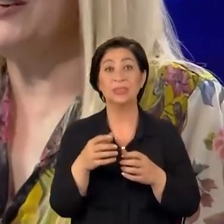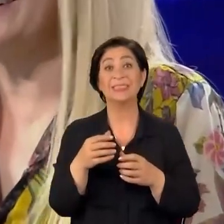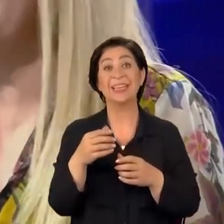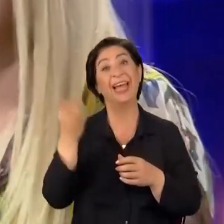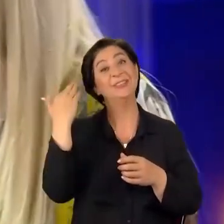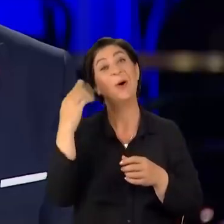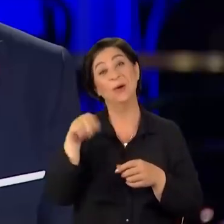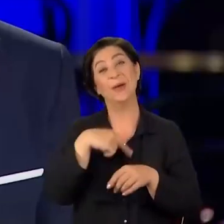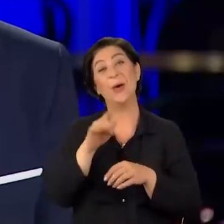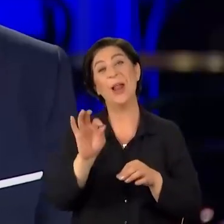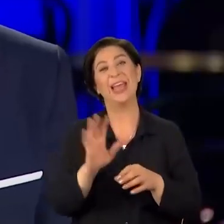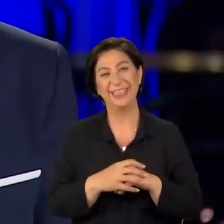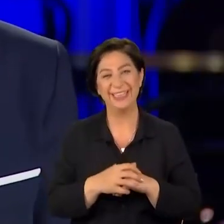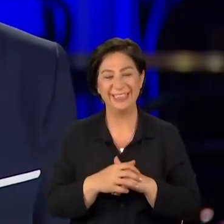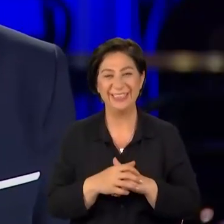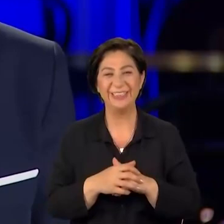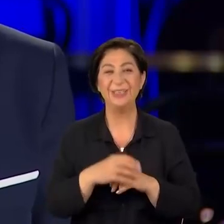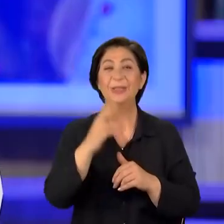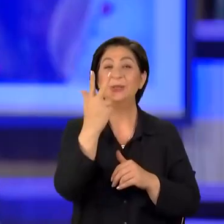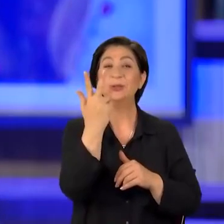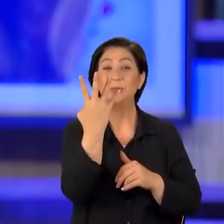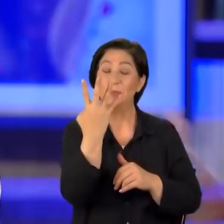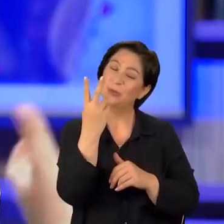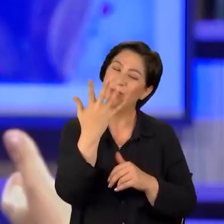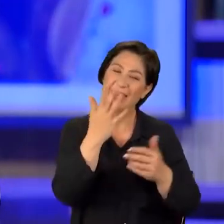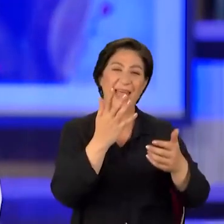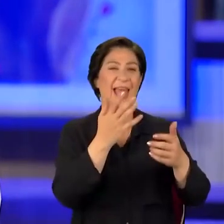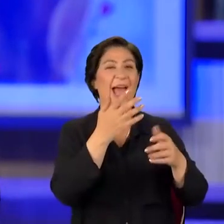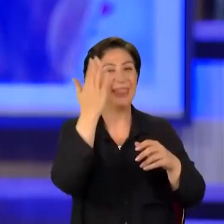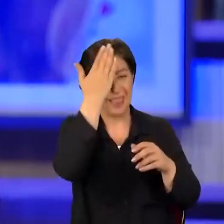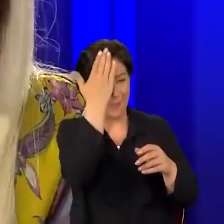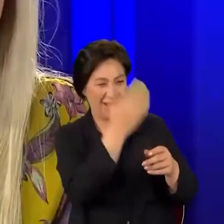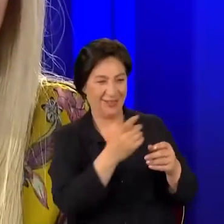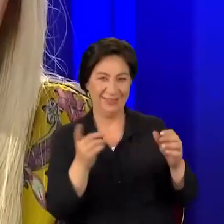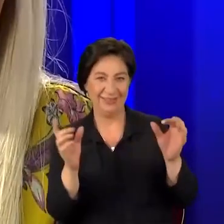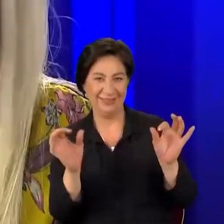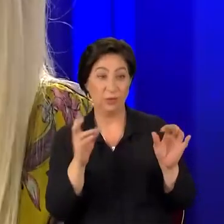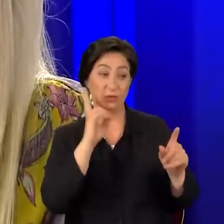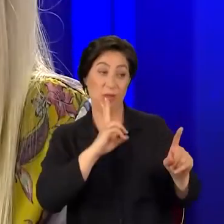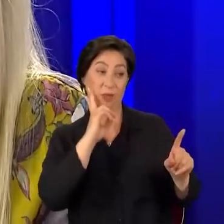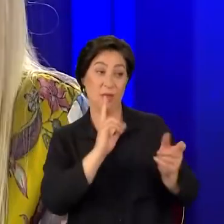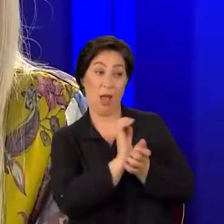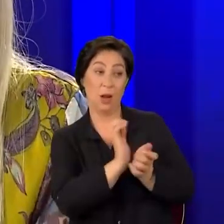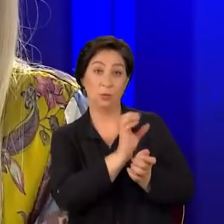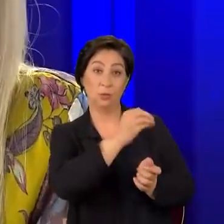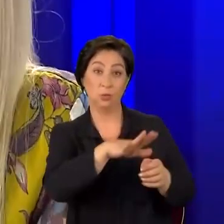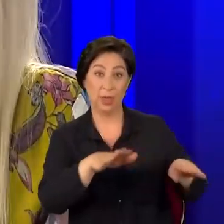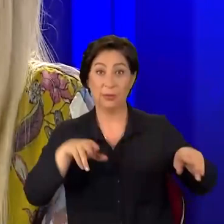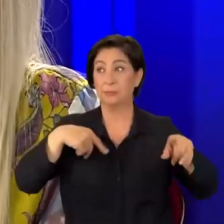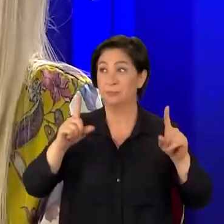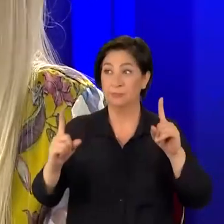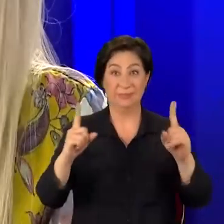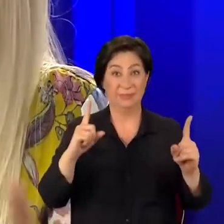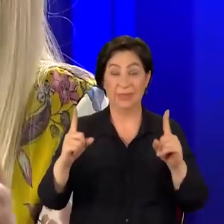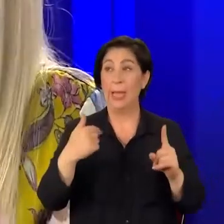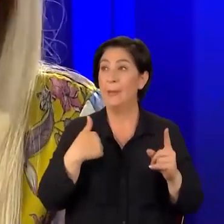zamanlar öyleydi. 3-5 tane de kıratçı vardı. Onlar bize göre görece daha zengin ailelerin çocuklarıydı. Ve biz